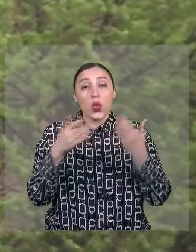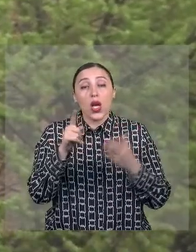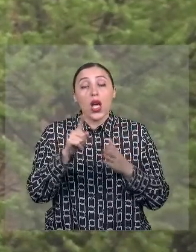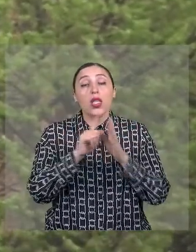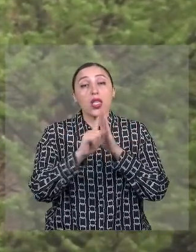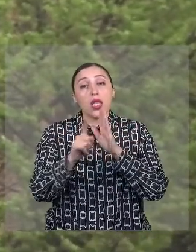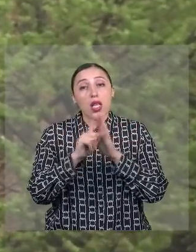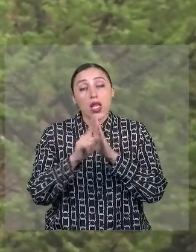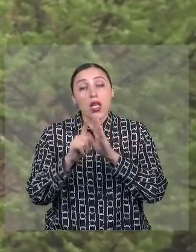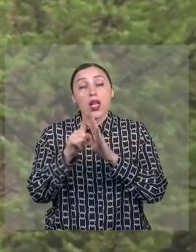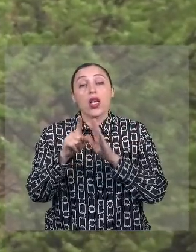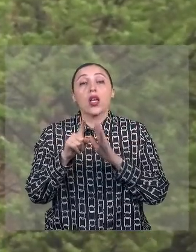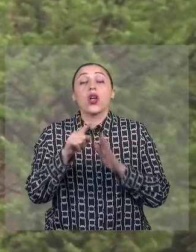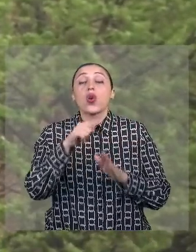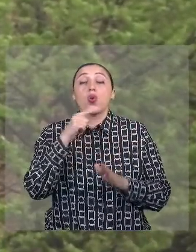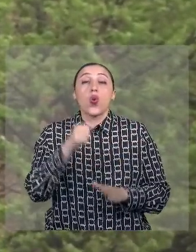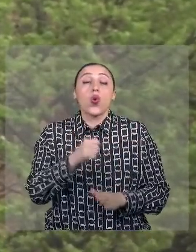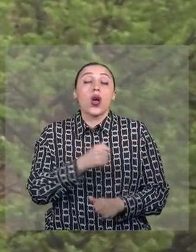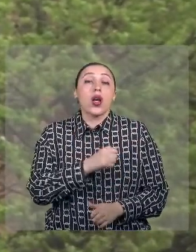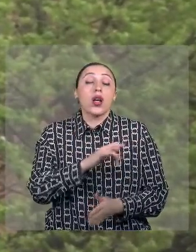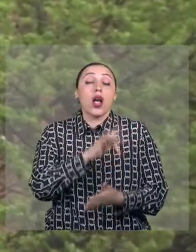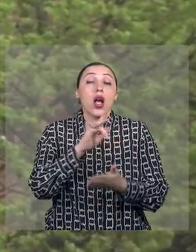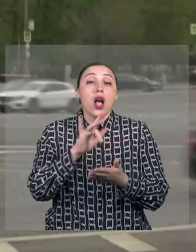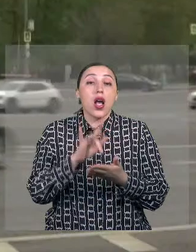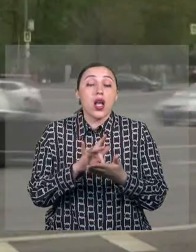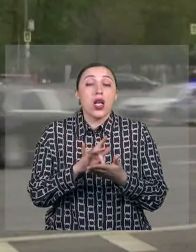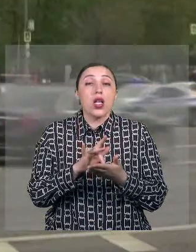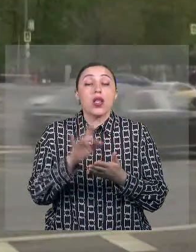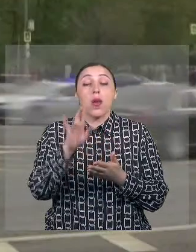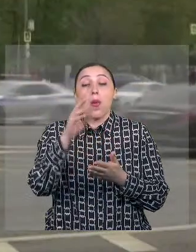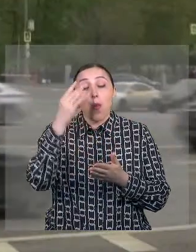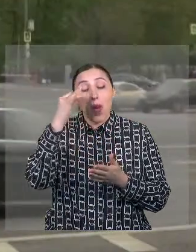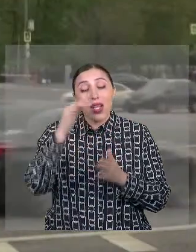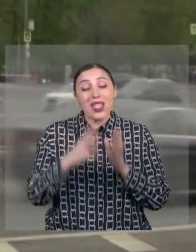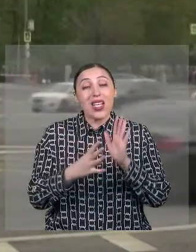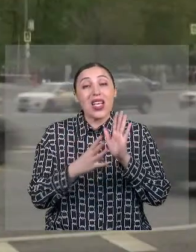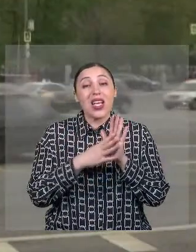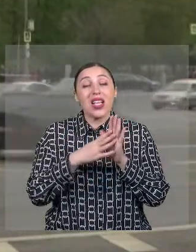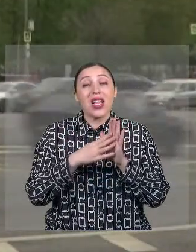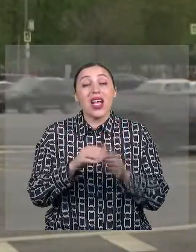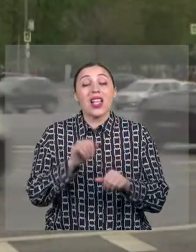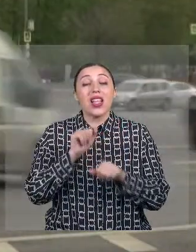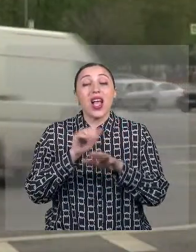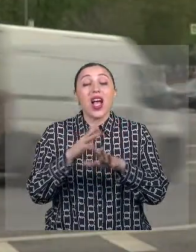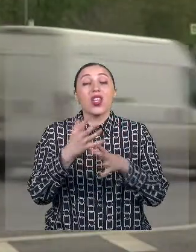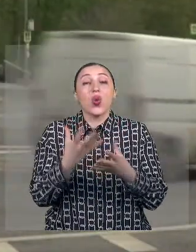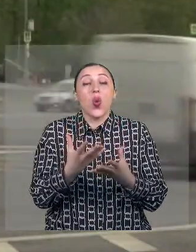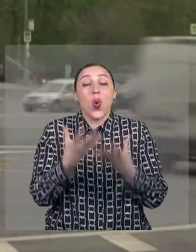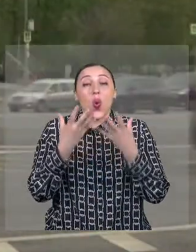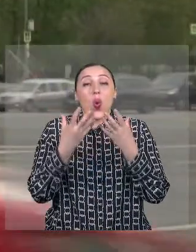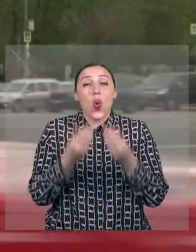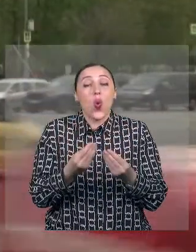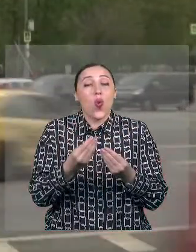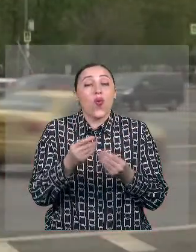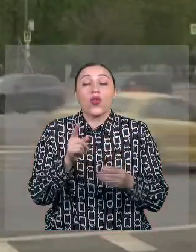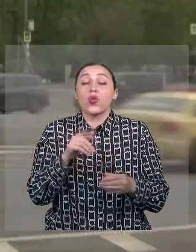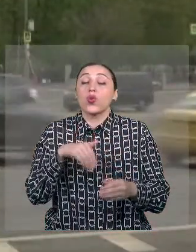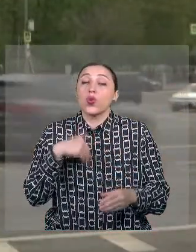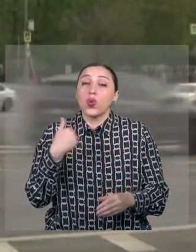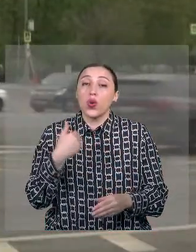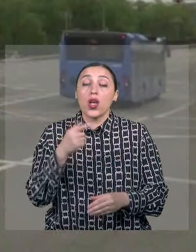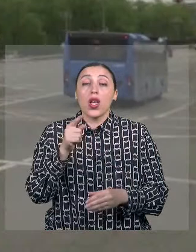հարձակումների ֆոնին ռուսական քաղաքների իշխանությունները հրաժարվում են մայիսի 9-ին անցկացվող հաղթանակի օրվան նվիրված շքերտներից։